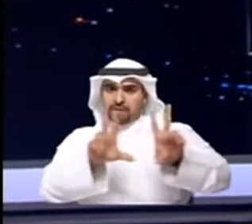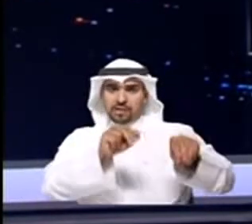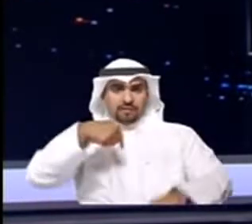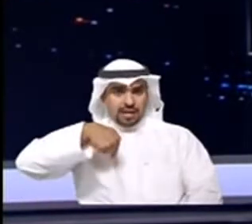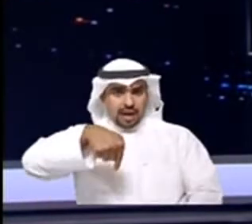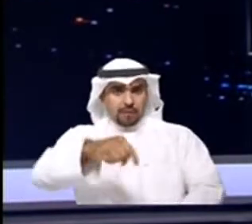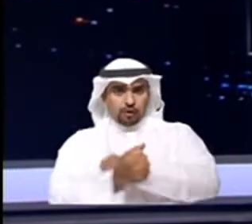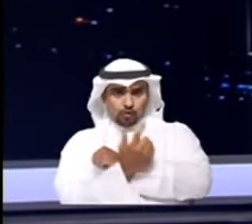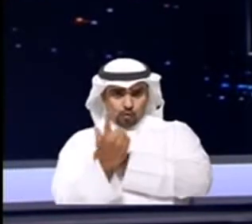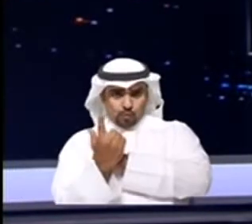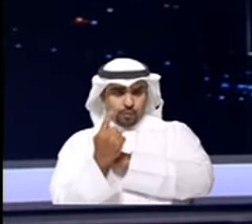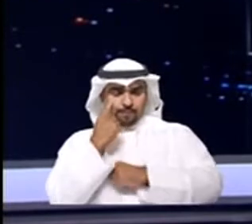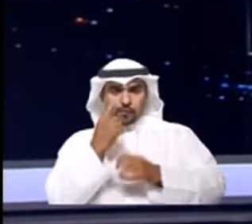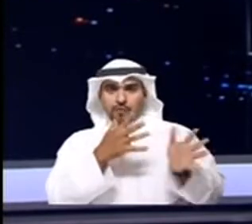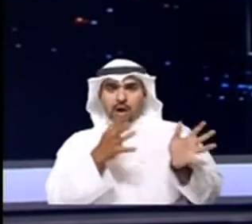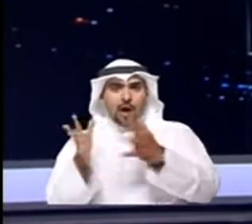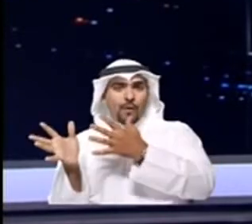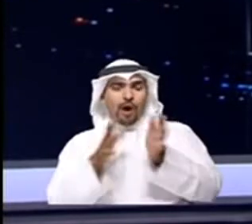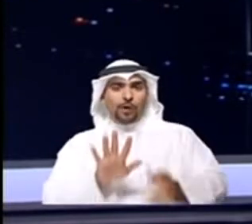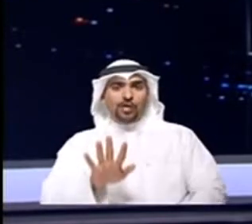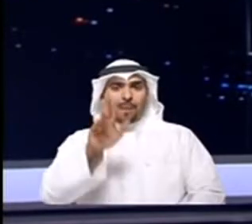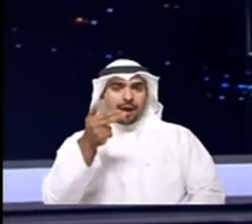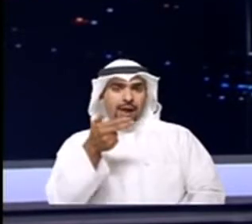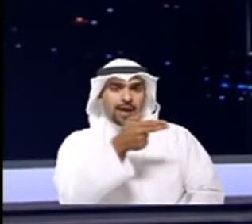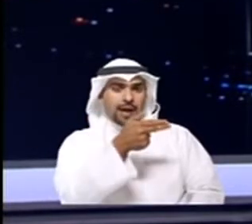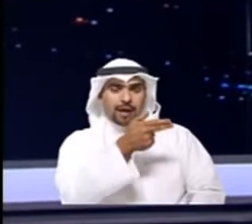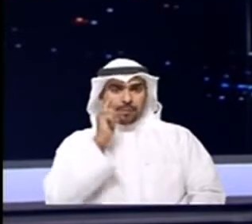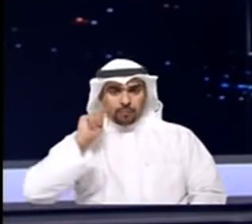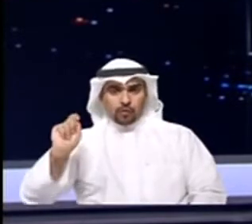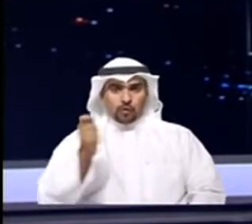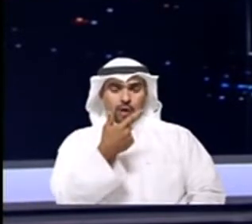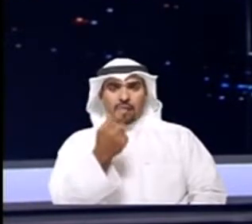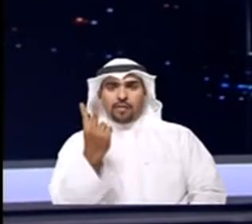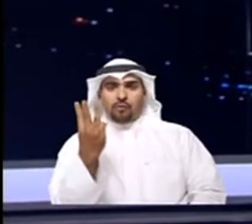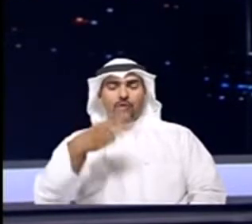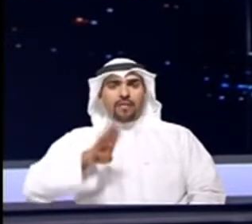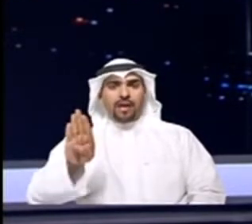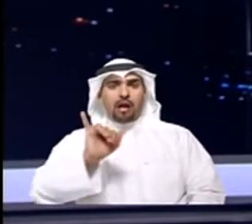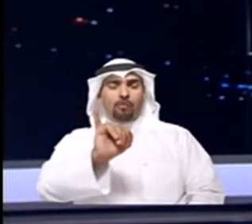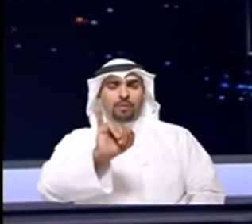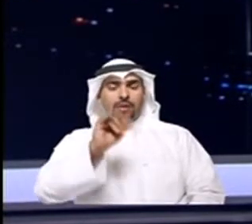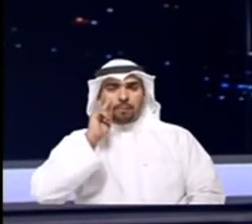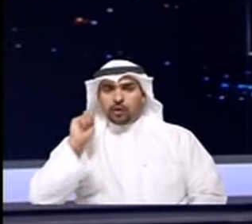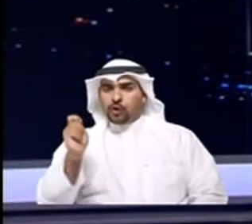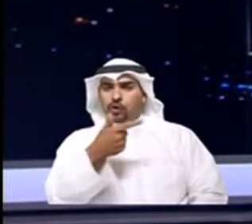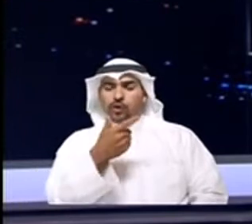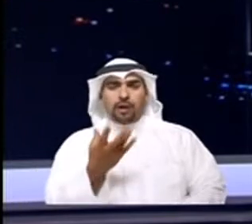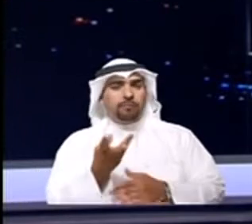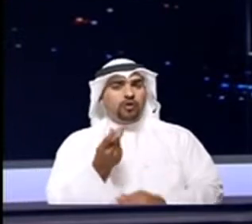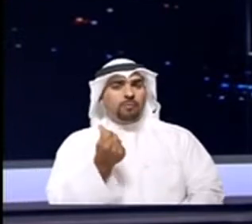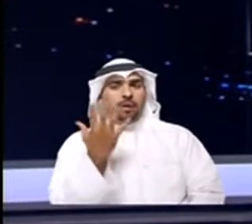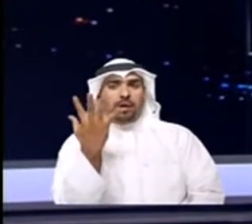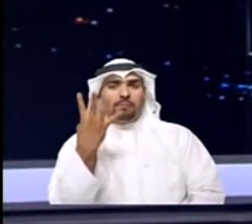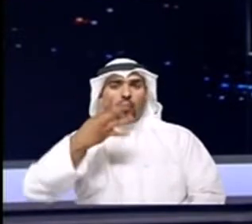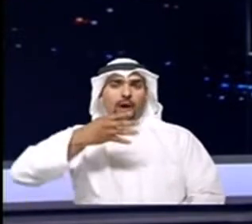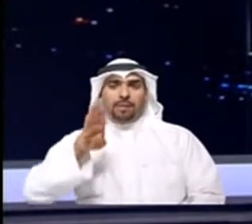الرياح شمالية غربية حاليا معتدلة السرعة 32 كيلومتر في الساعة، كحد أقصى الليلة راح تكون 45 كيلومتر في الساعة، وراح تتراجع